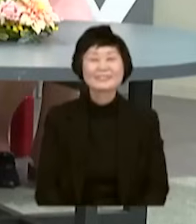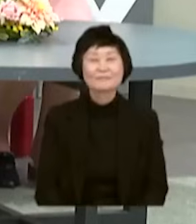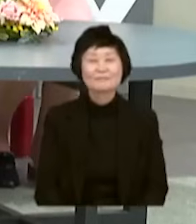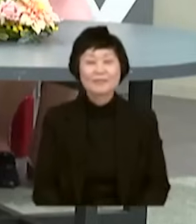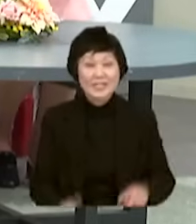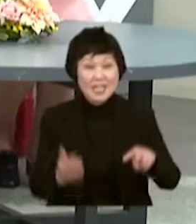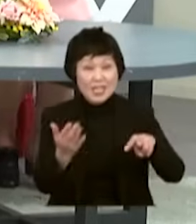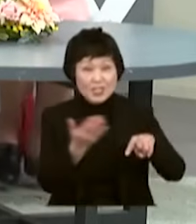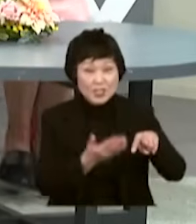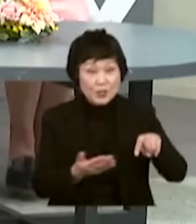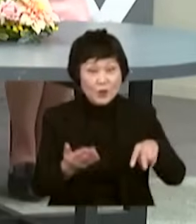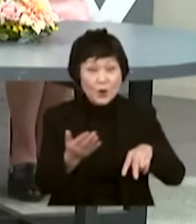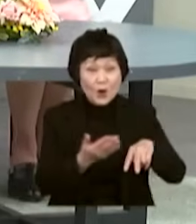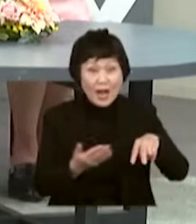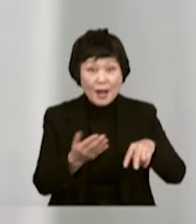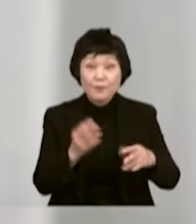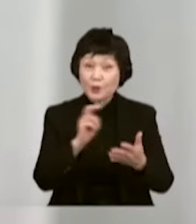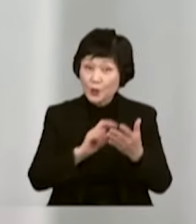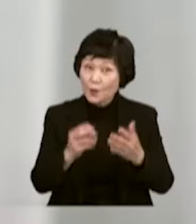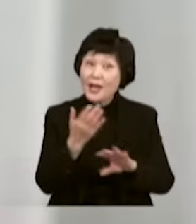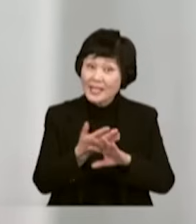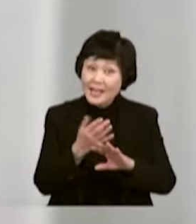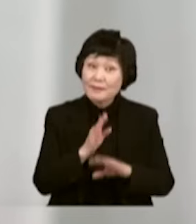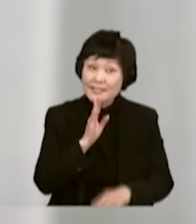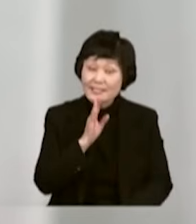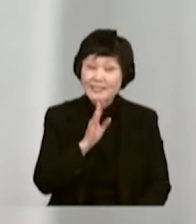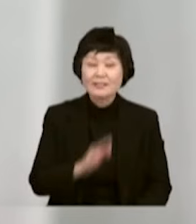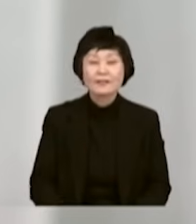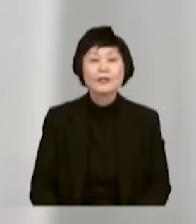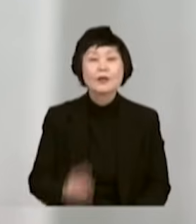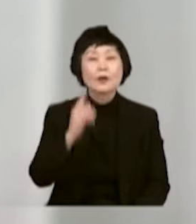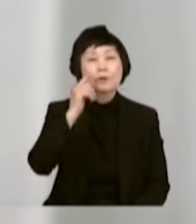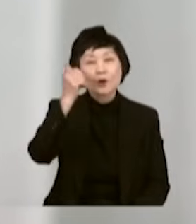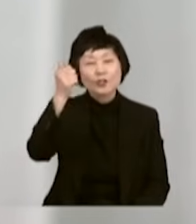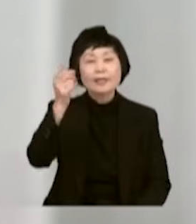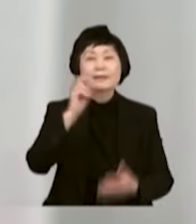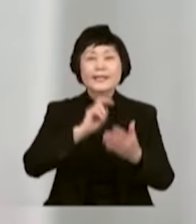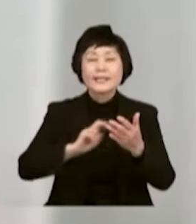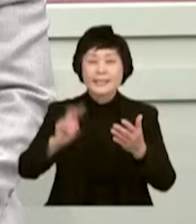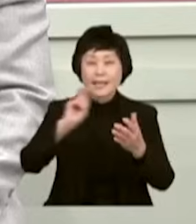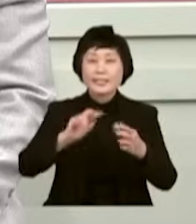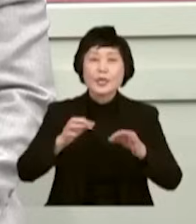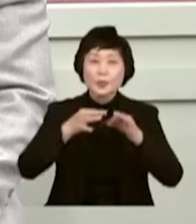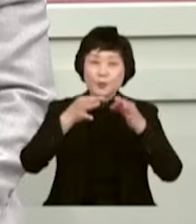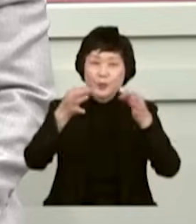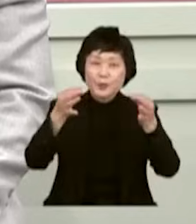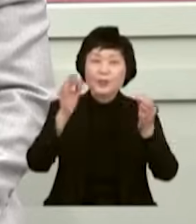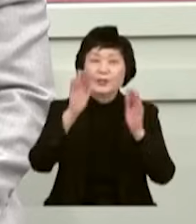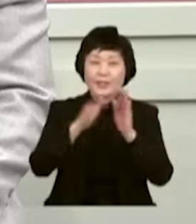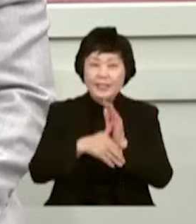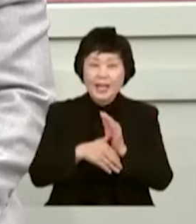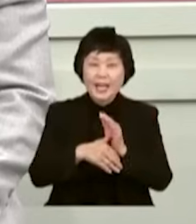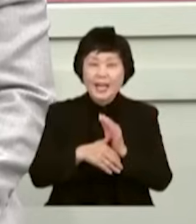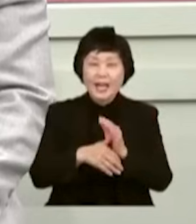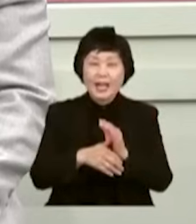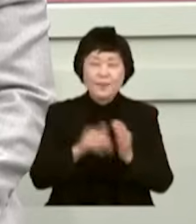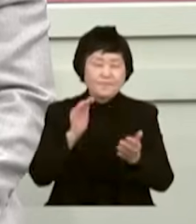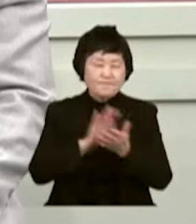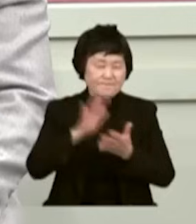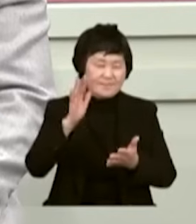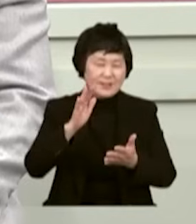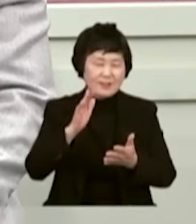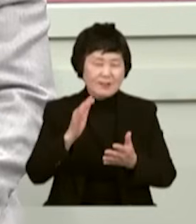실로암이 낫겠다 그죠? 실로암이다. 왜냐면요 네. 목사님하고 찬양할 때는 늘 목사님 일단 이렇게 좀 열정적으로 부흥이 될 수 있는 걸 찬양을